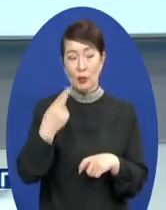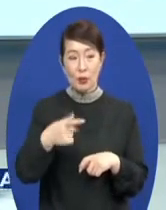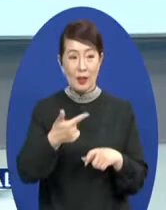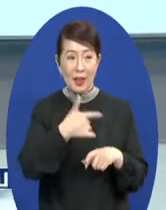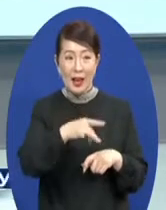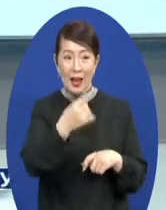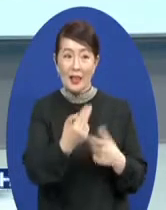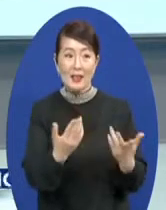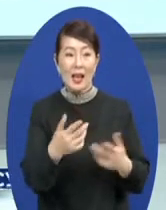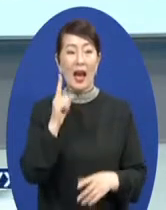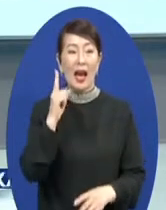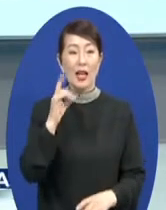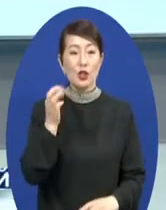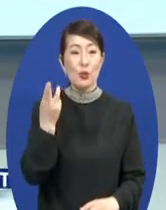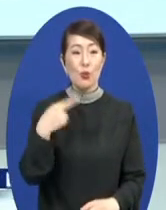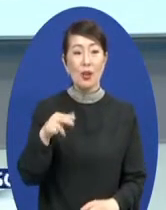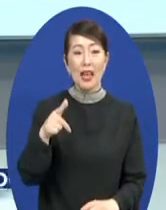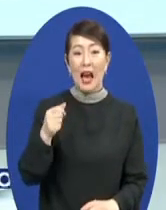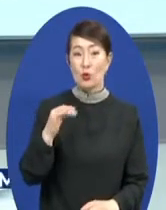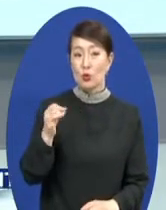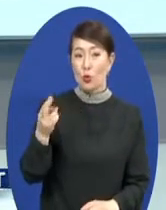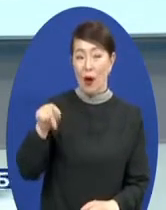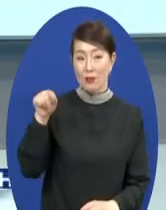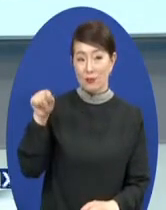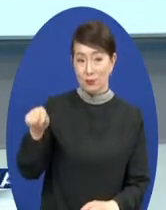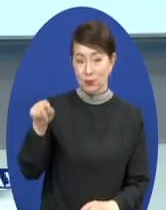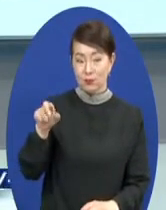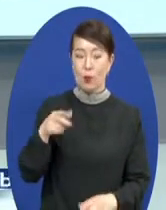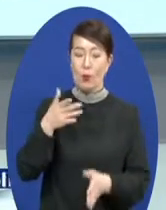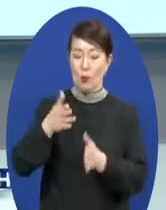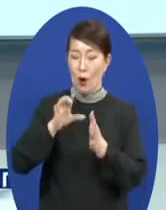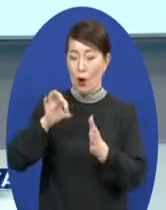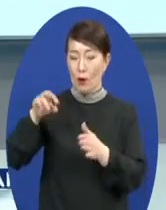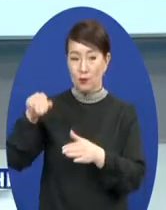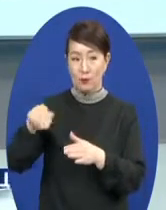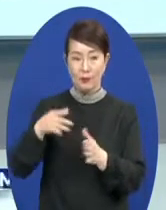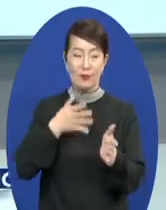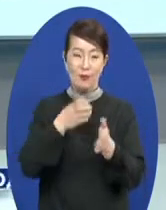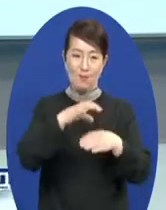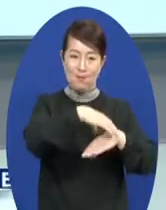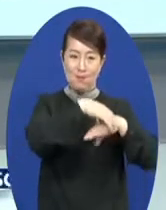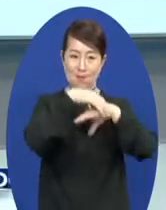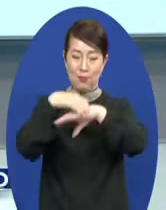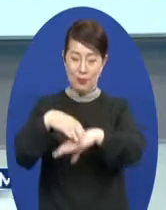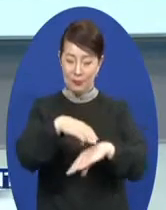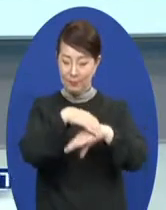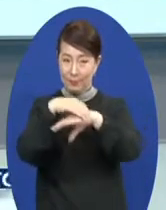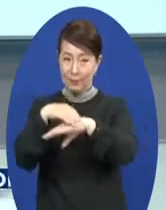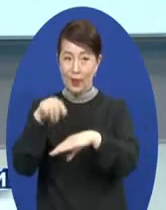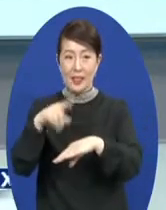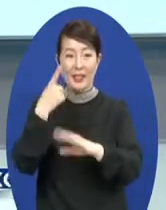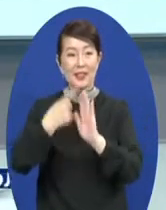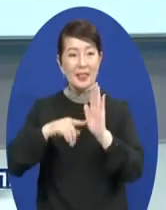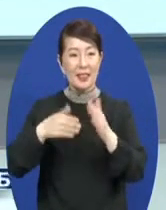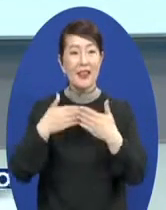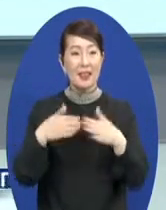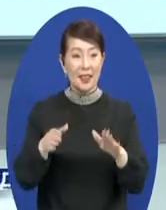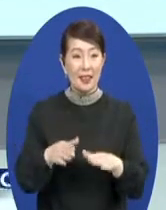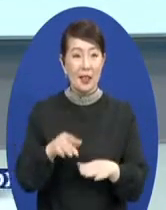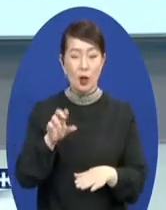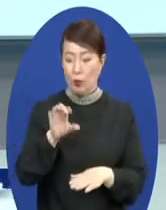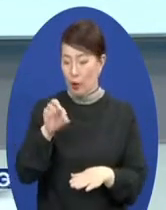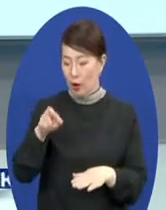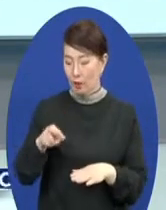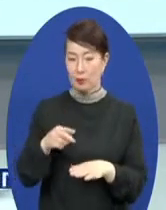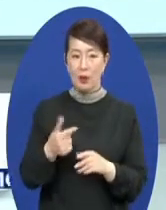гарц болсон ганц мод гашуун сухат бомбын хил огтлын цэгтэд чингэлэг тээврийн одоо терминалыг байгуулад сар гаруй дараа ашиглалтанд оруулах гэж байгаа.